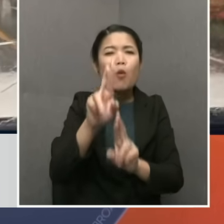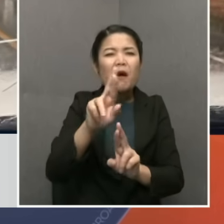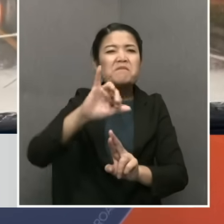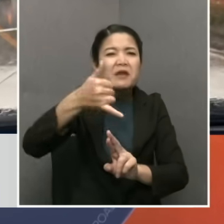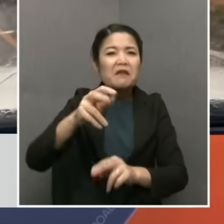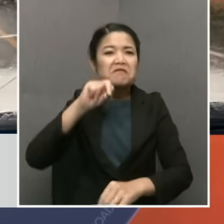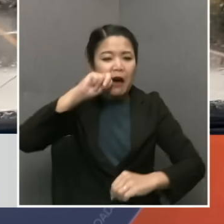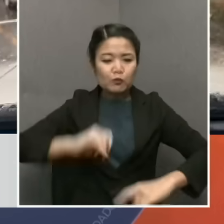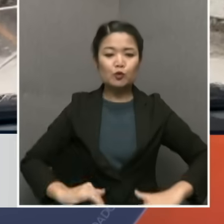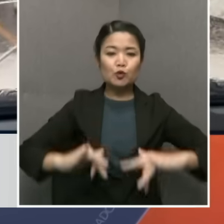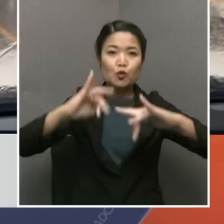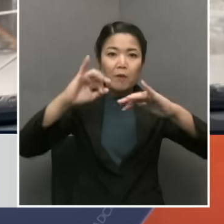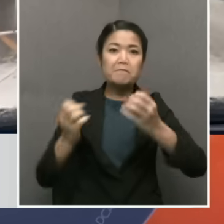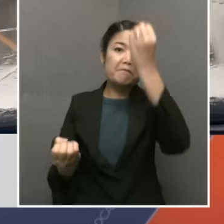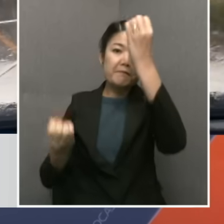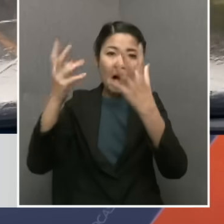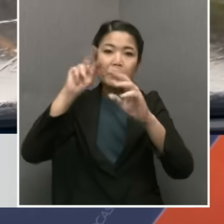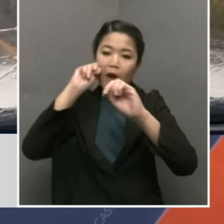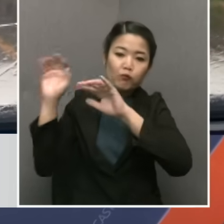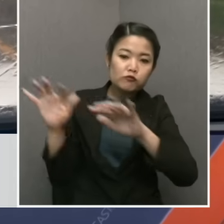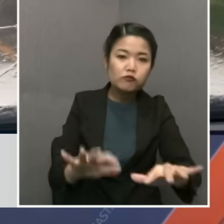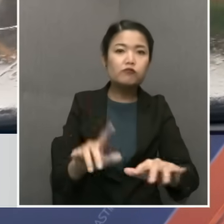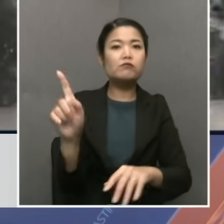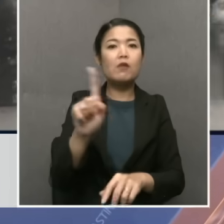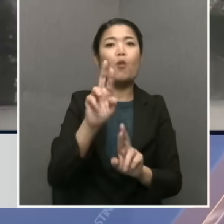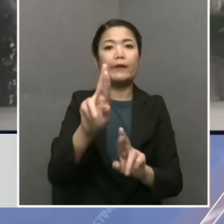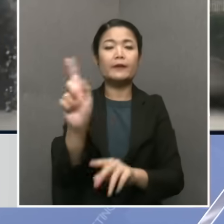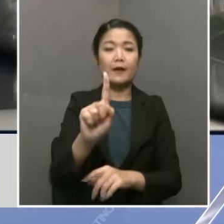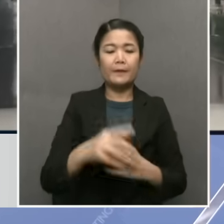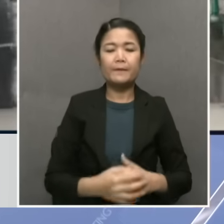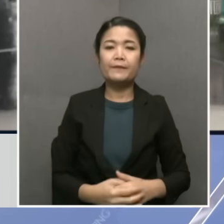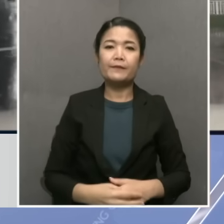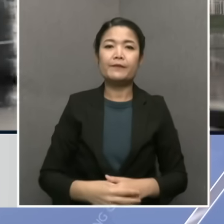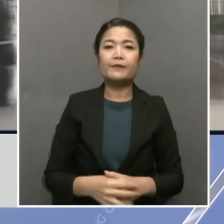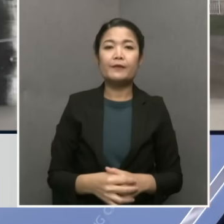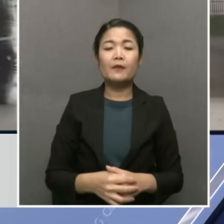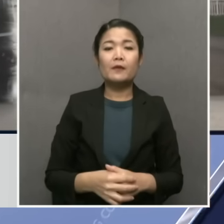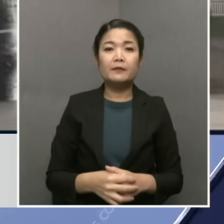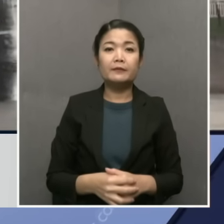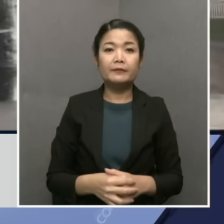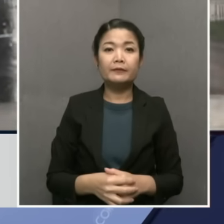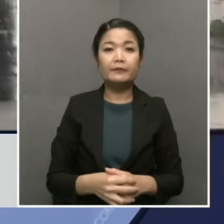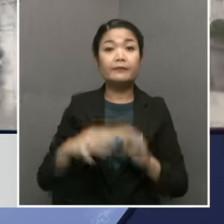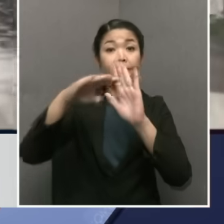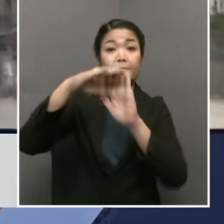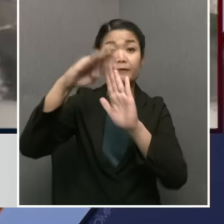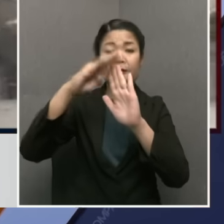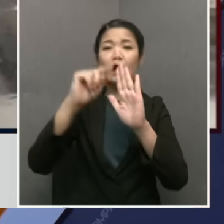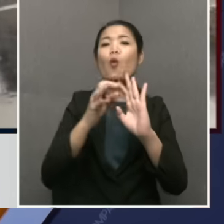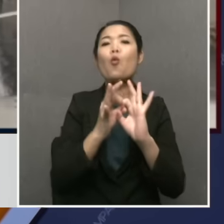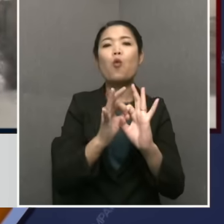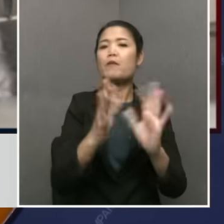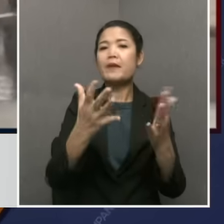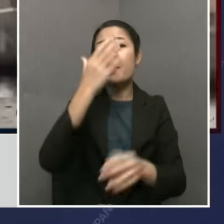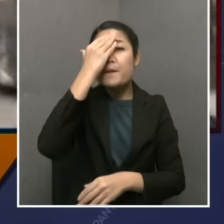จากน้ำท่มฉับพลันหรือว่าน้ำป่าหลากอ่ะค่ะครับตอนนี้เราเอ่อพูดถึงว่าอย่างที่ผมเรียนนะภาคเหนือตอนบนนี่ไม่ห่วงแล้วนะครับ